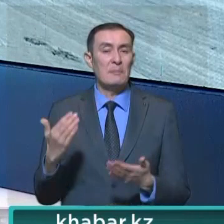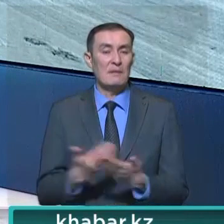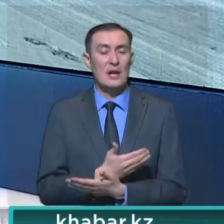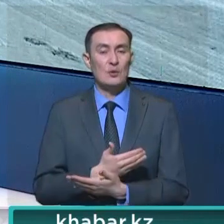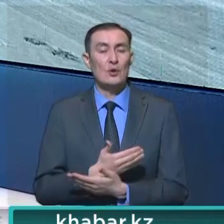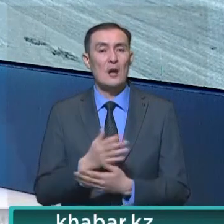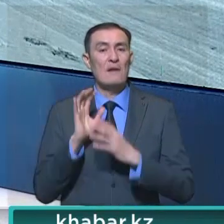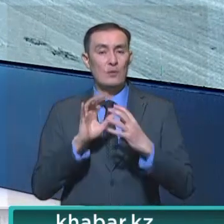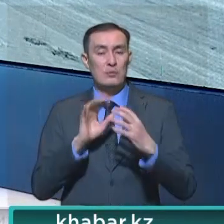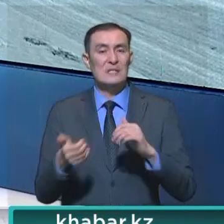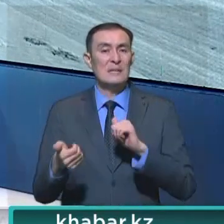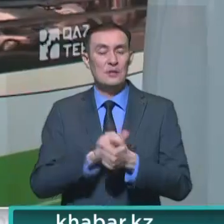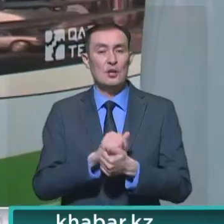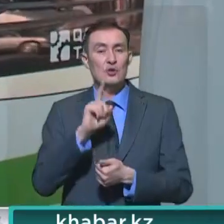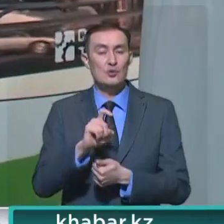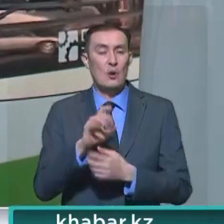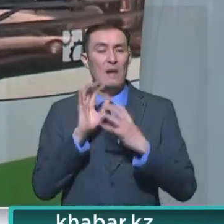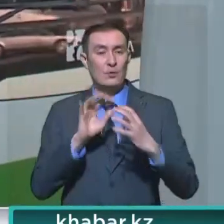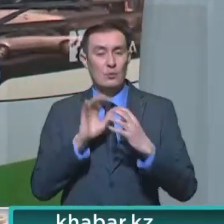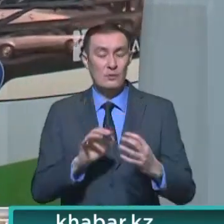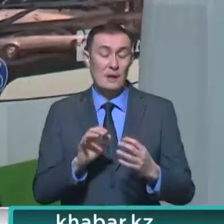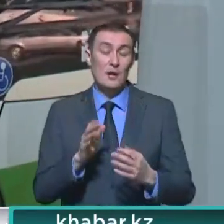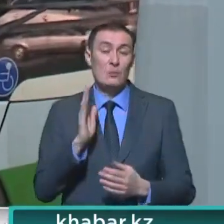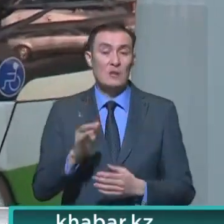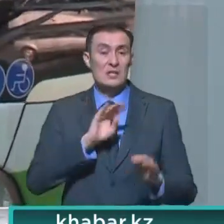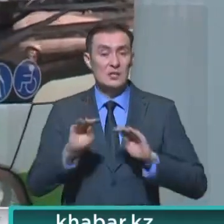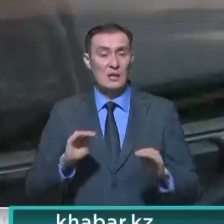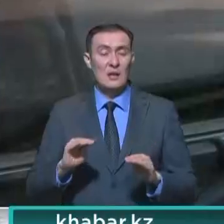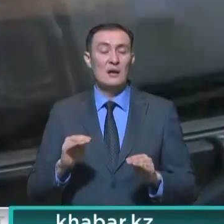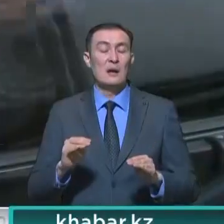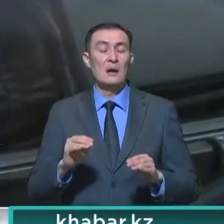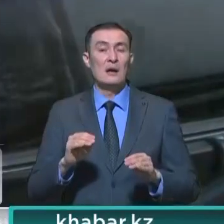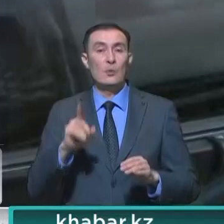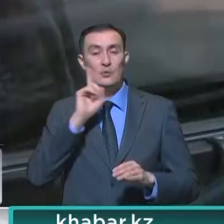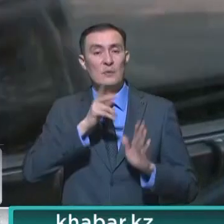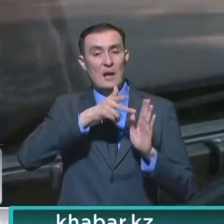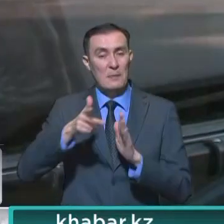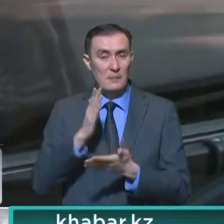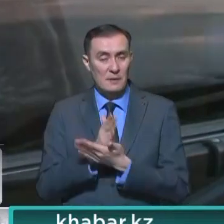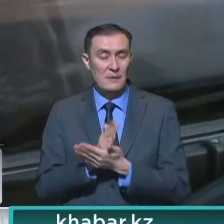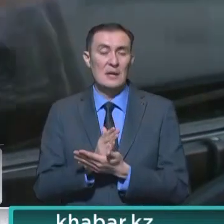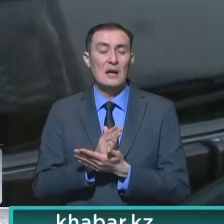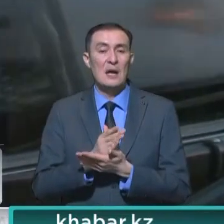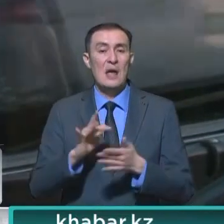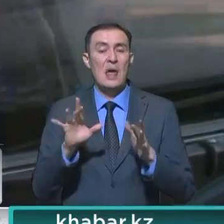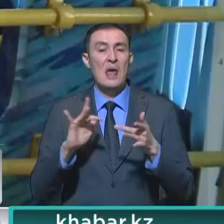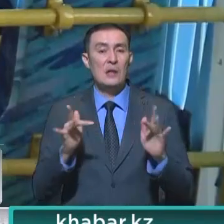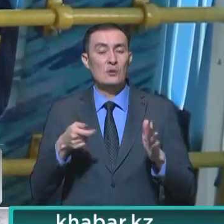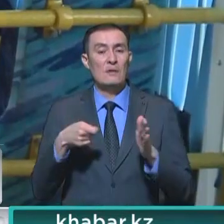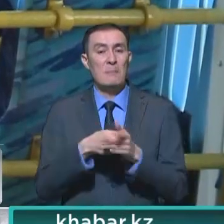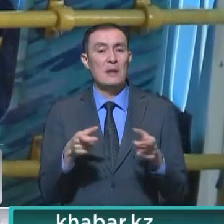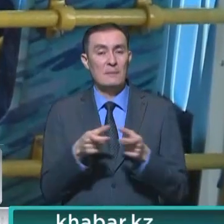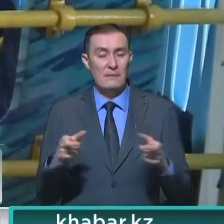100 автобусов уже заменили на 12 маршрутах. Автобусы оснащены кондиционерами, камерами видеонаблюдения, системой электронного билетирования